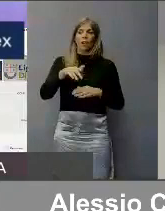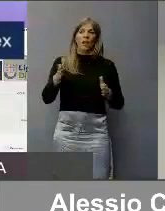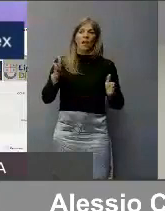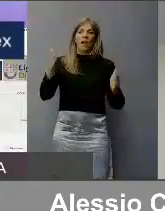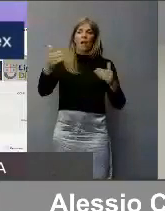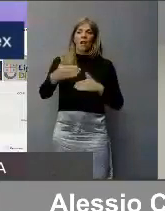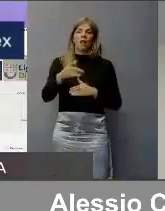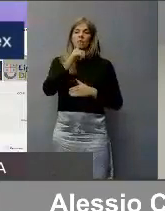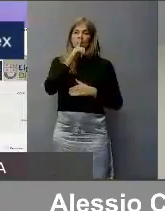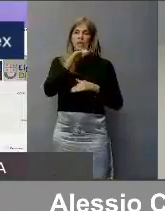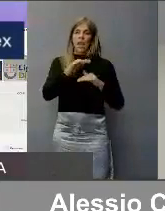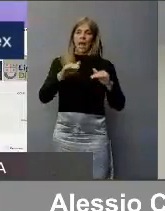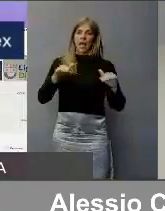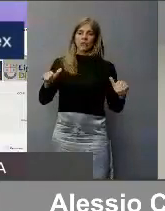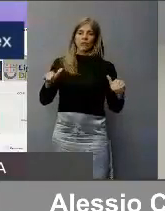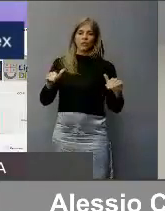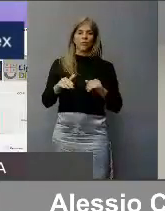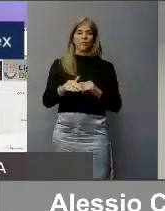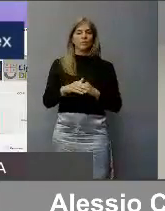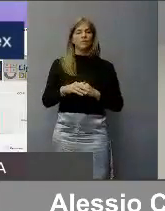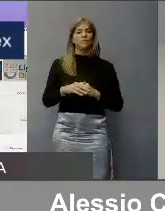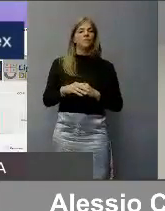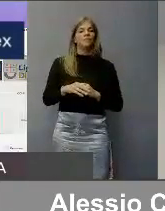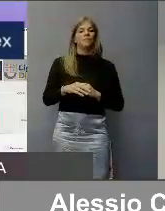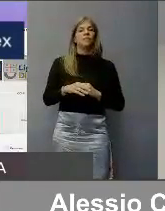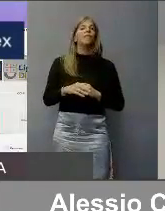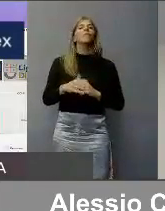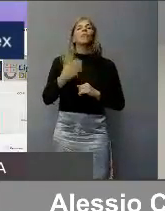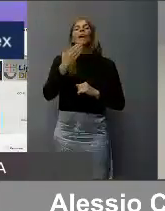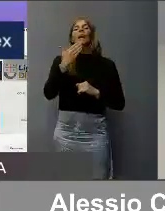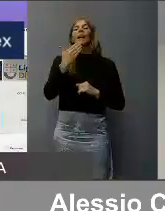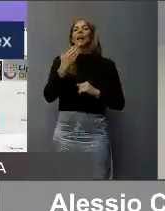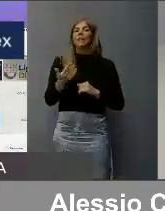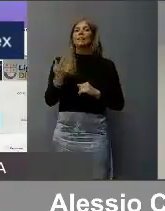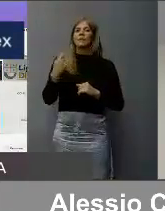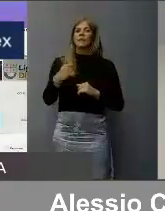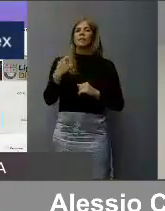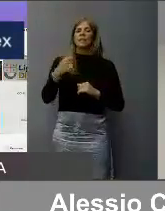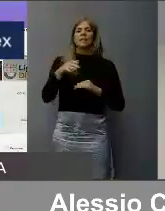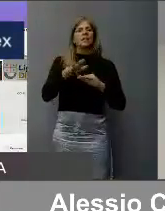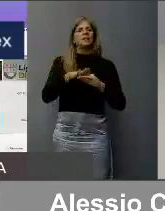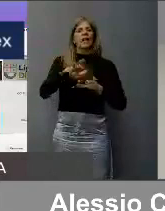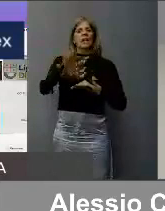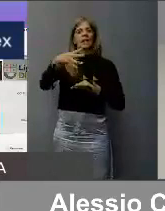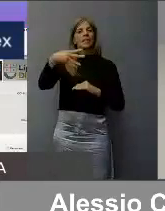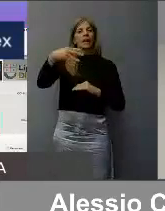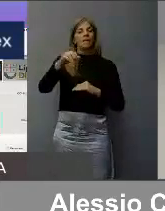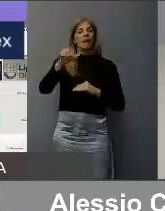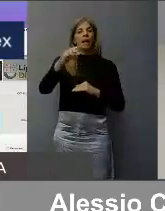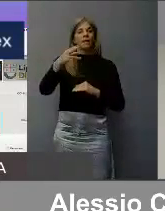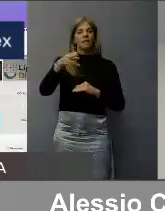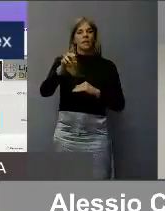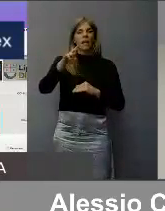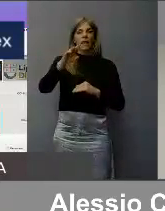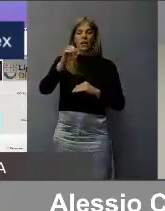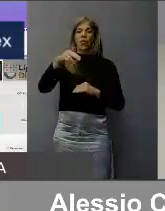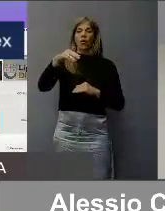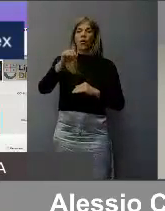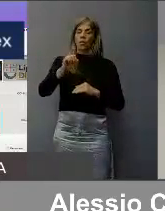sì grazie presidente di salita mascherona purtroppo devo dire ci eravamo già occupati in